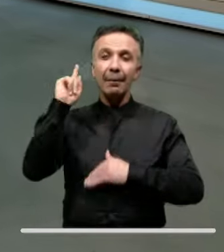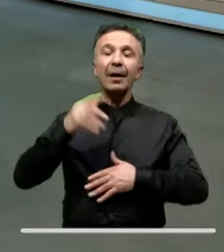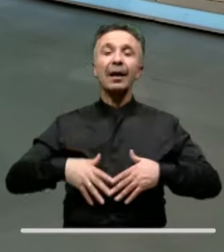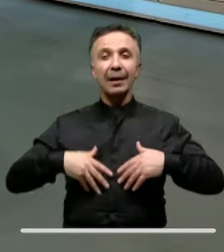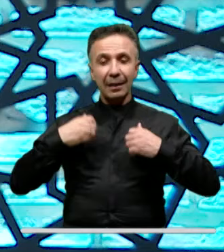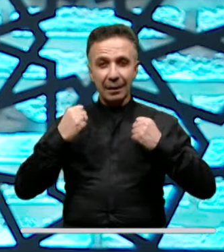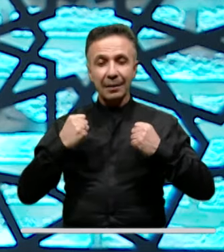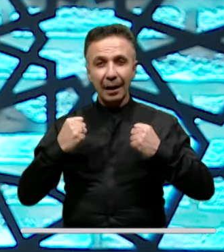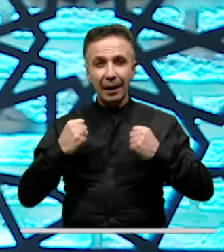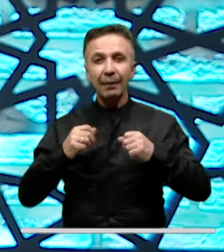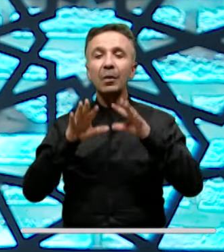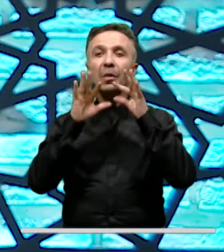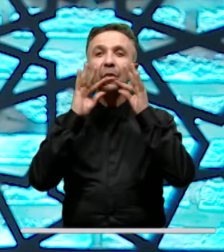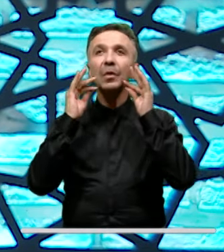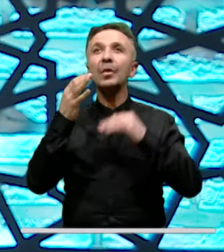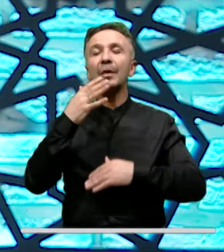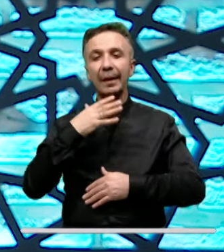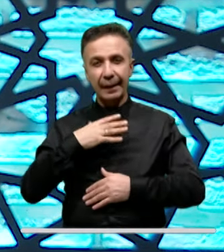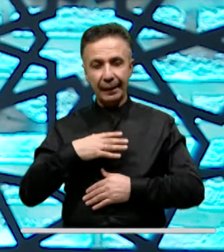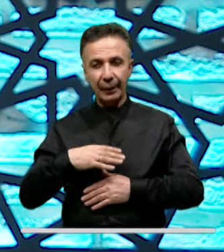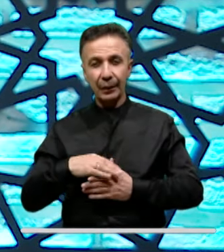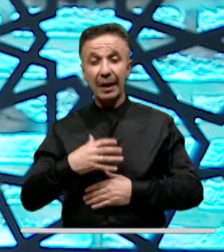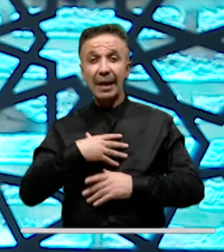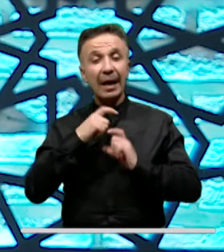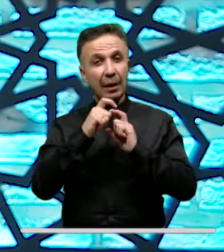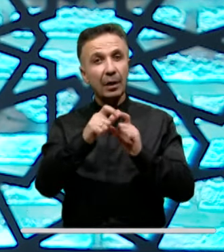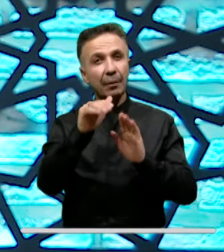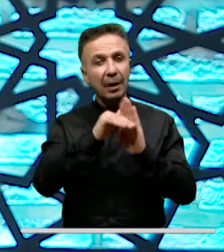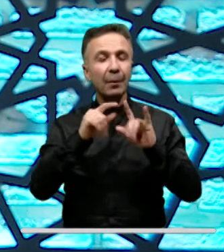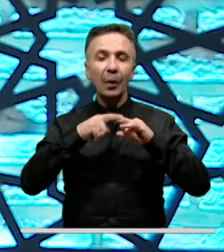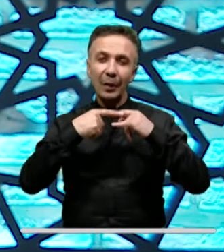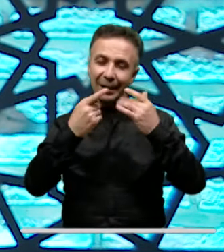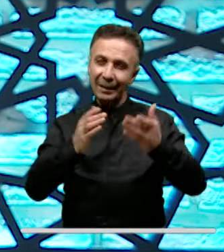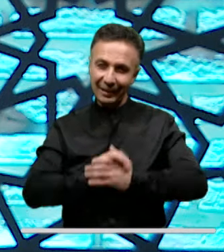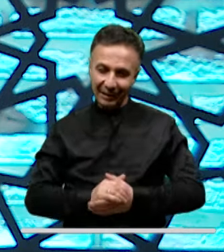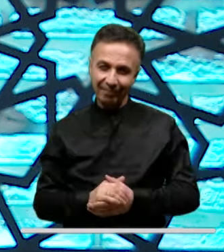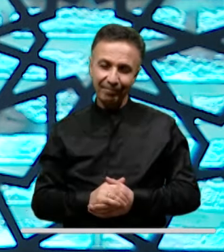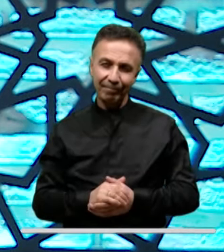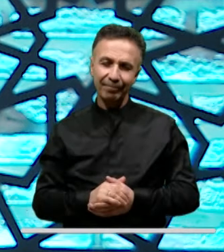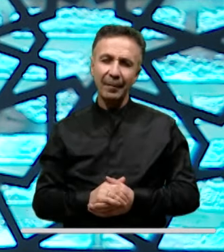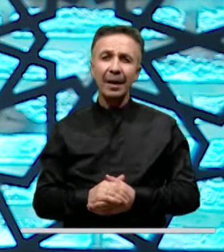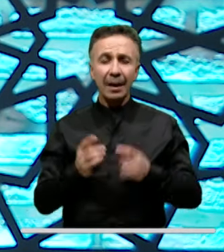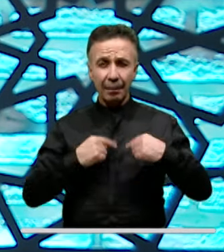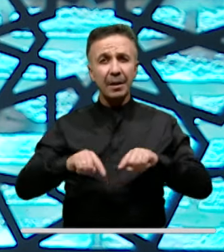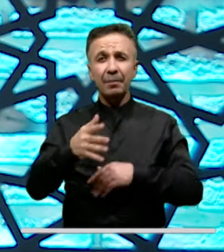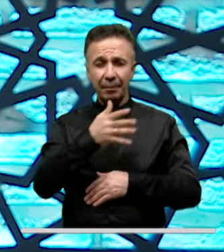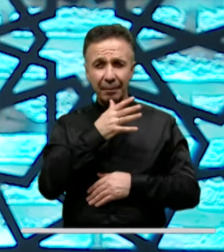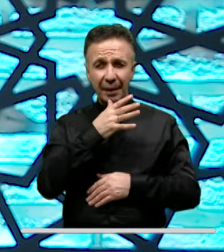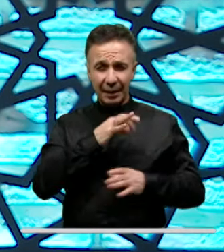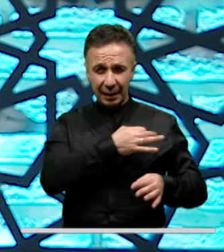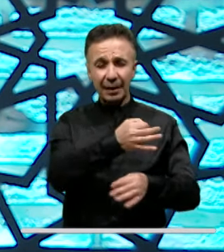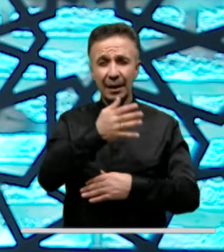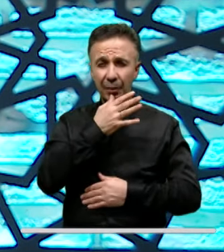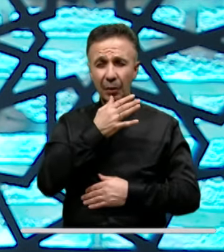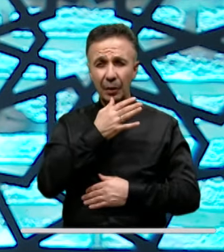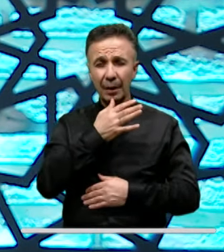sağlık, afiyet ve huzur niyaz ediyoruz. Diyanete Soralım programına hoş geldiniz, safa getirdiniz. Bizi bilenler biliyor ama ilk kez